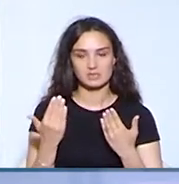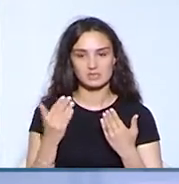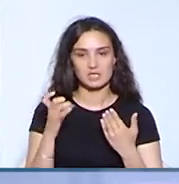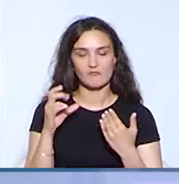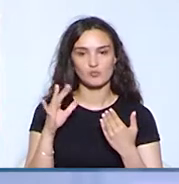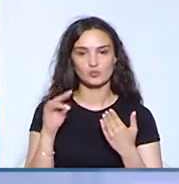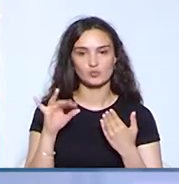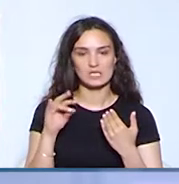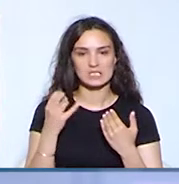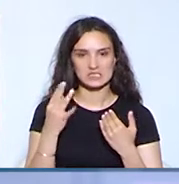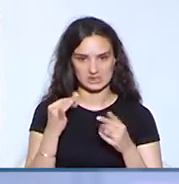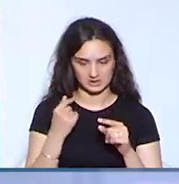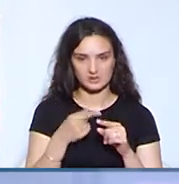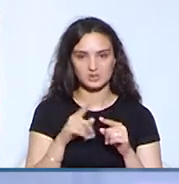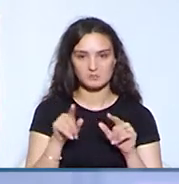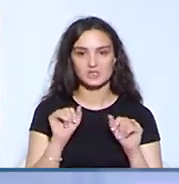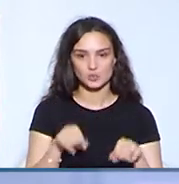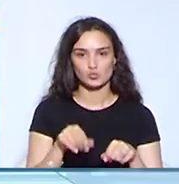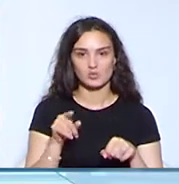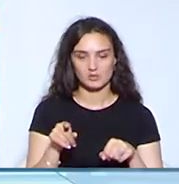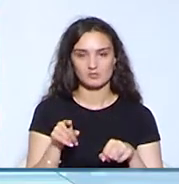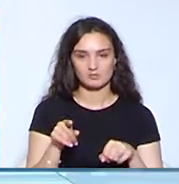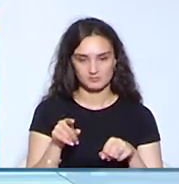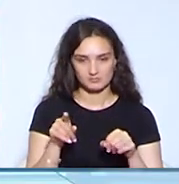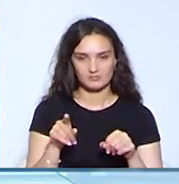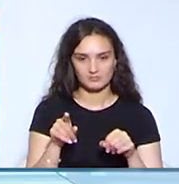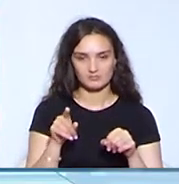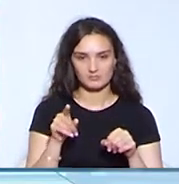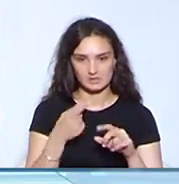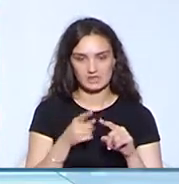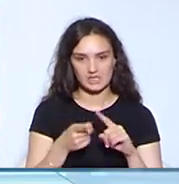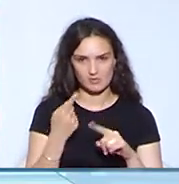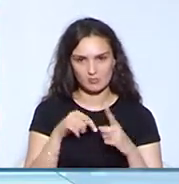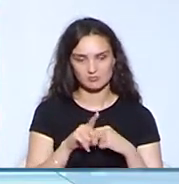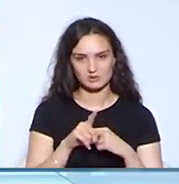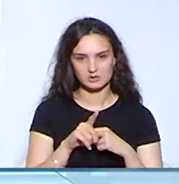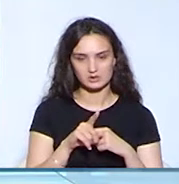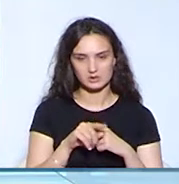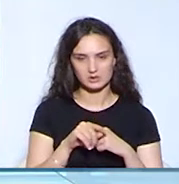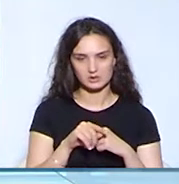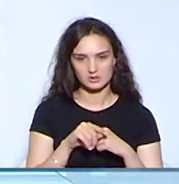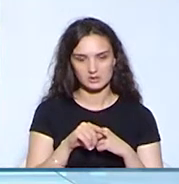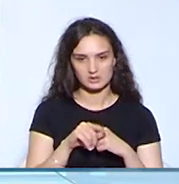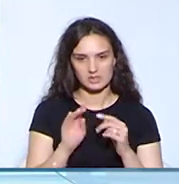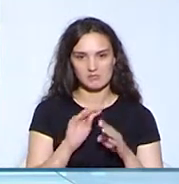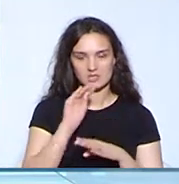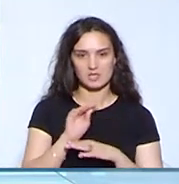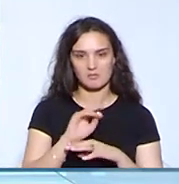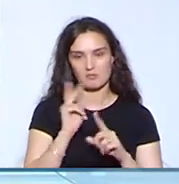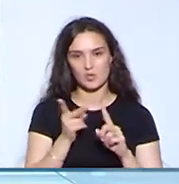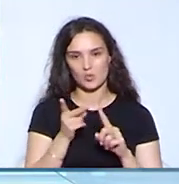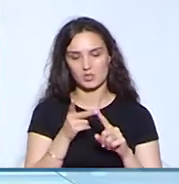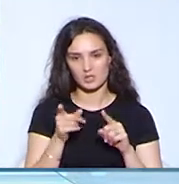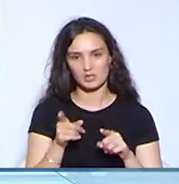ელიმინაცია უკვე ღვიძლის საშუალებით ვერ ხდება და განეიტრალება და აქედან გამომდინარე ერთ პათოგნომურ გოლს ემატება მეორე